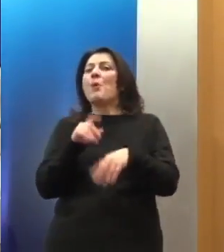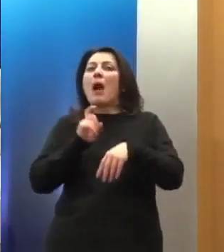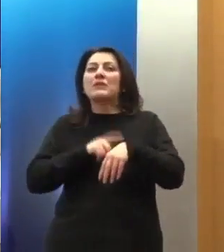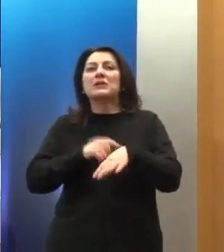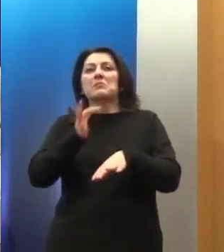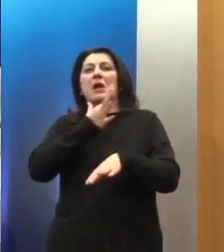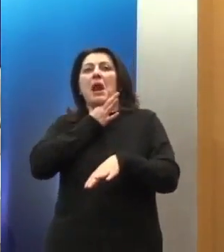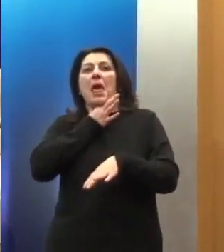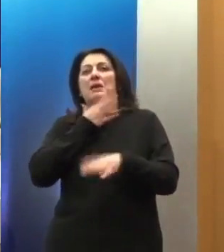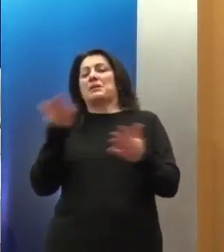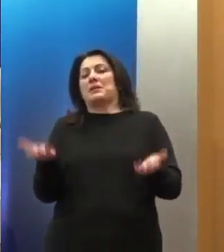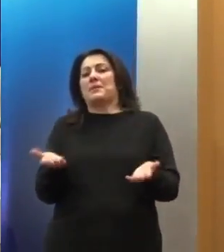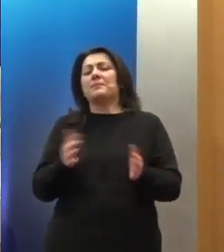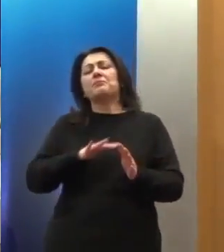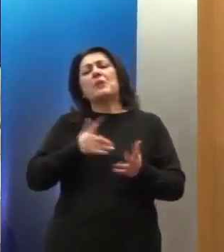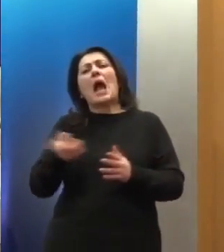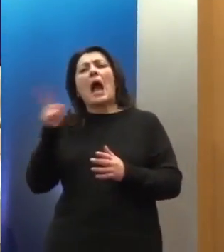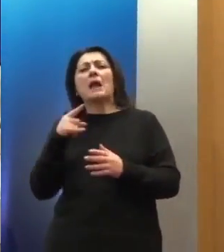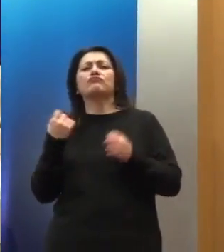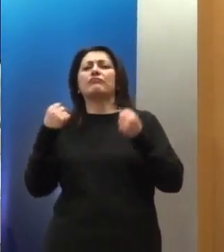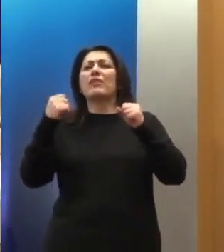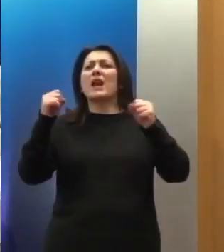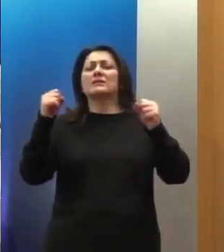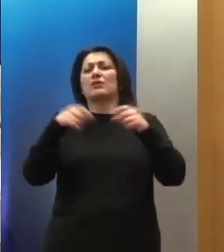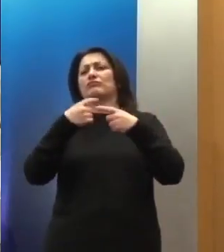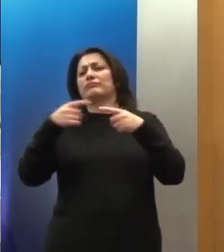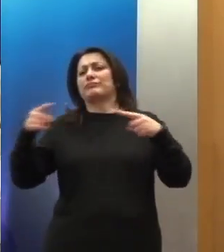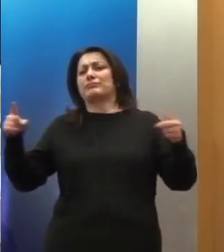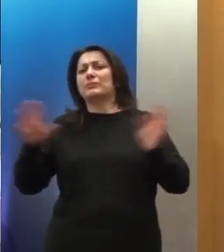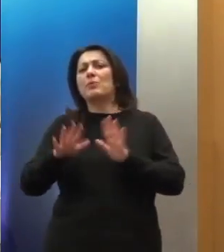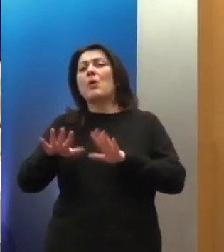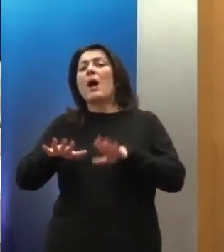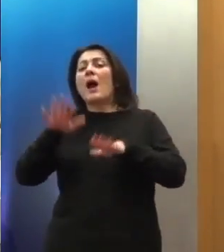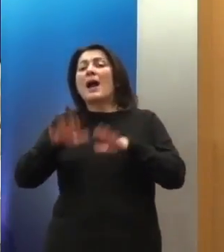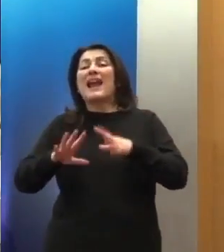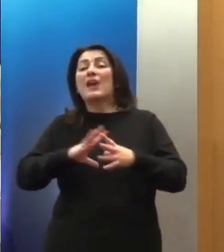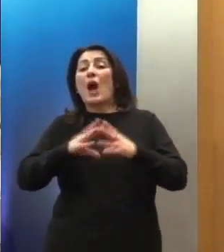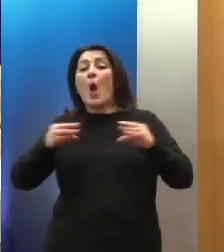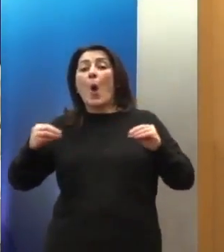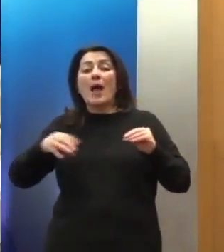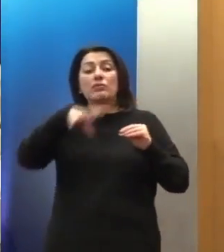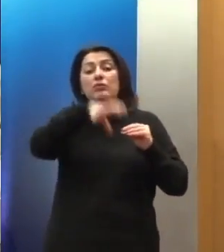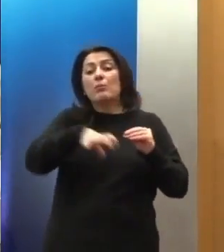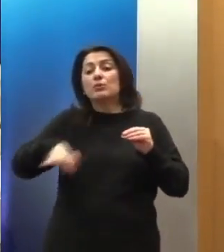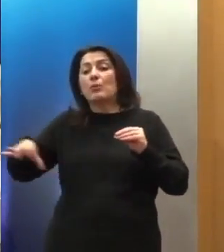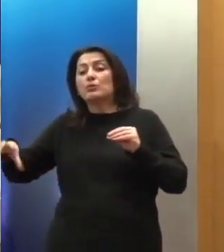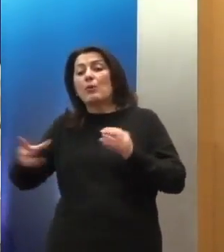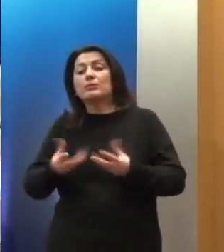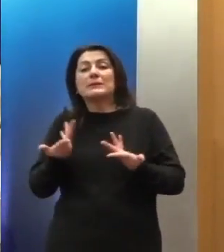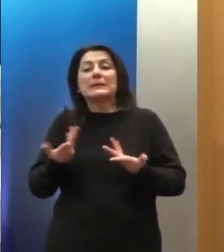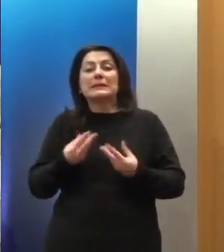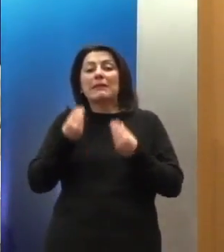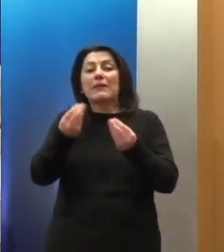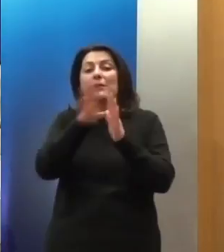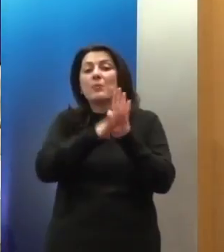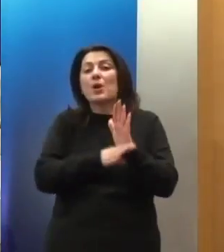εργασίας, ή σε άλλες δραστηριότητες που ο τοπικός ΟΑΕΔ του προσφέρει. Αυτό